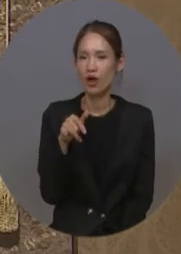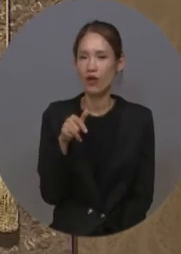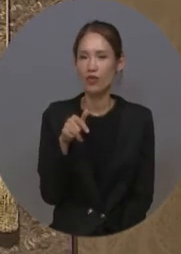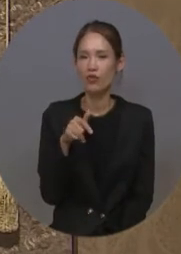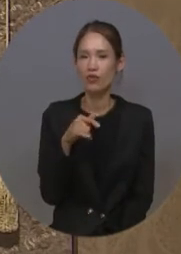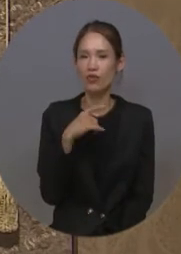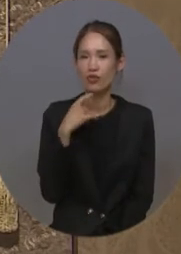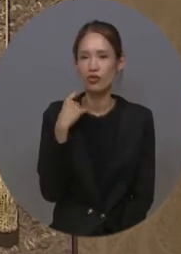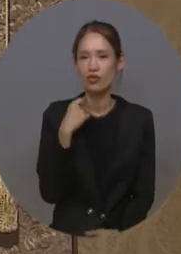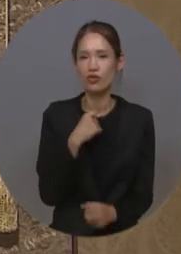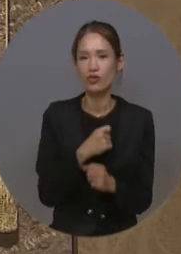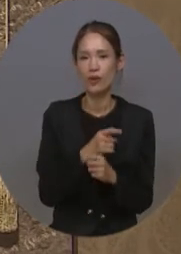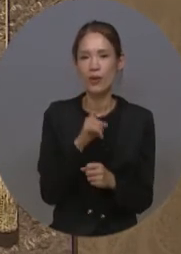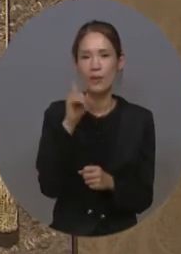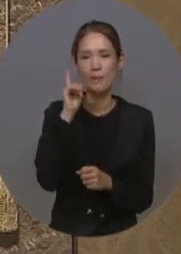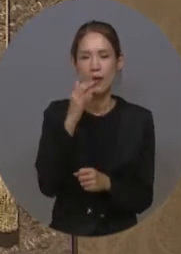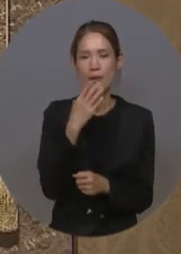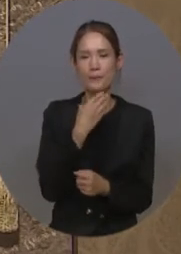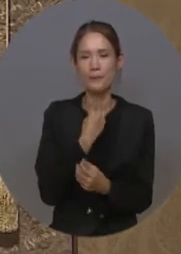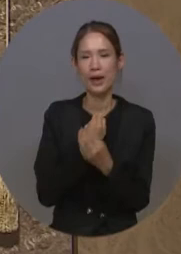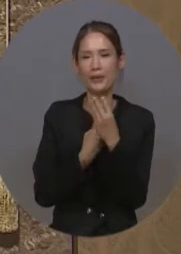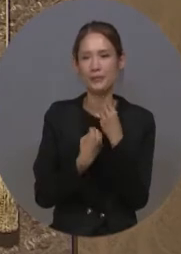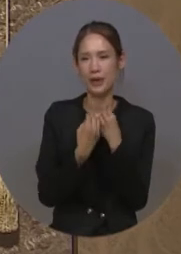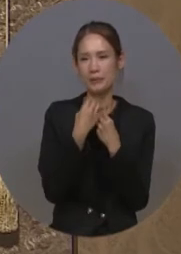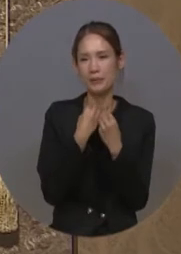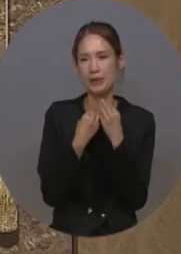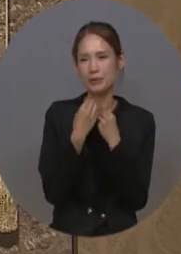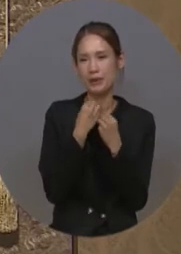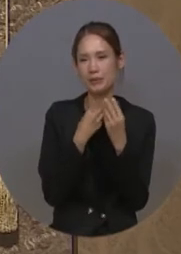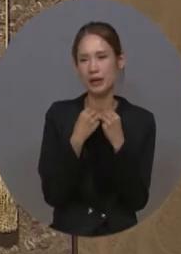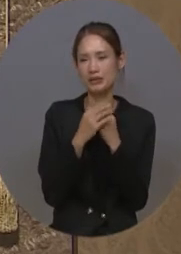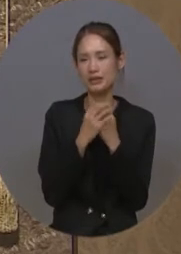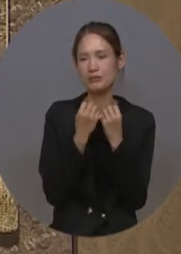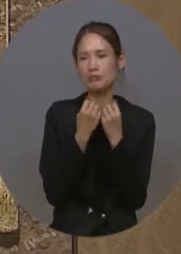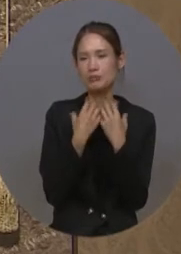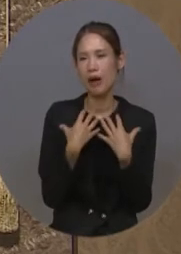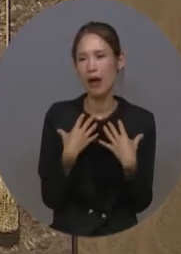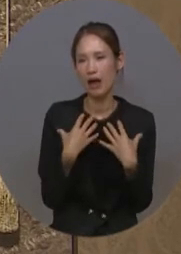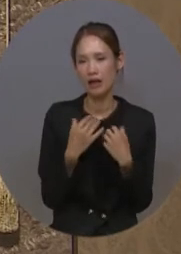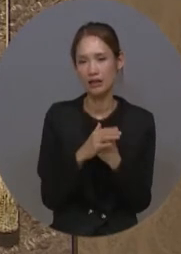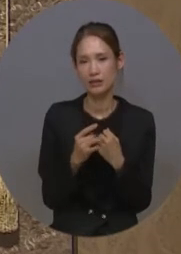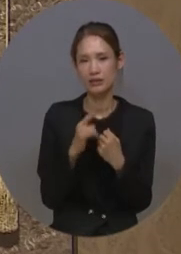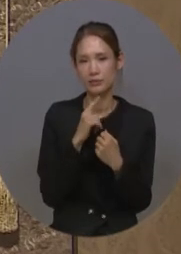이렇게 매일 밤 빨아 당기니까 늘어나 있어요. 그래서 그런 사람 소리가